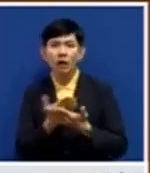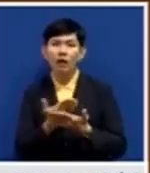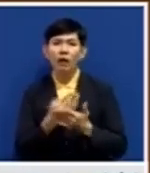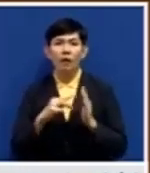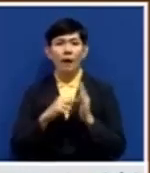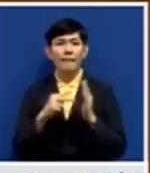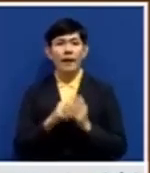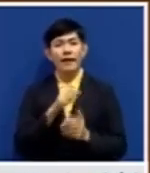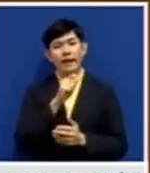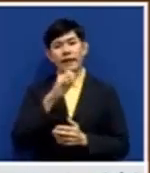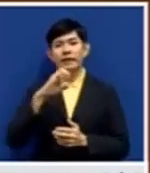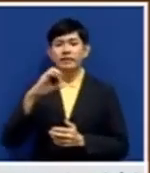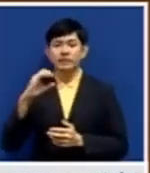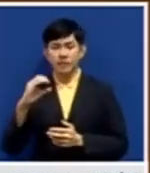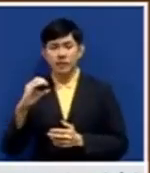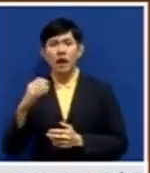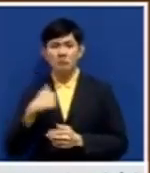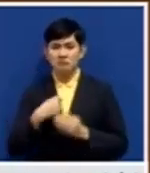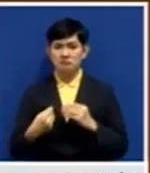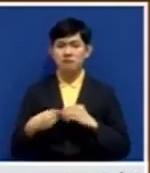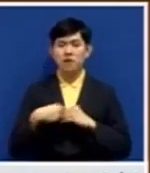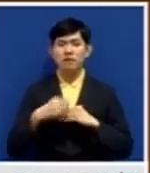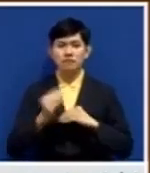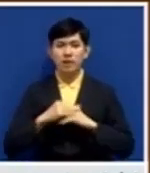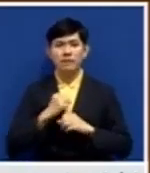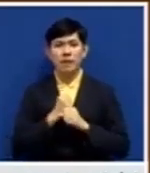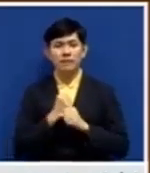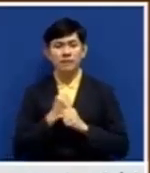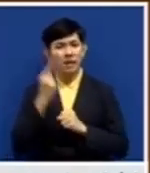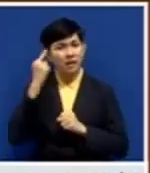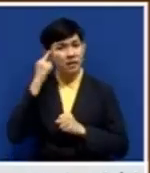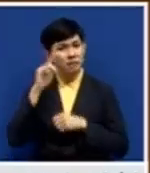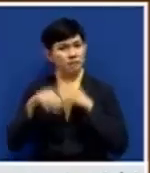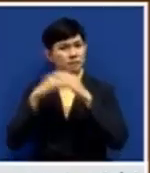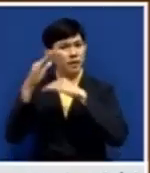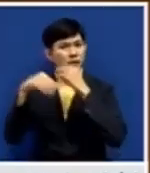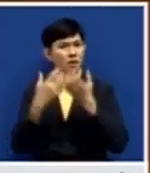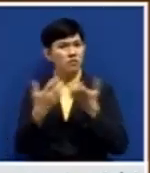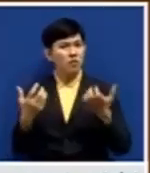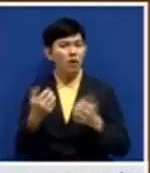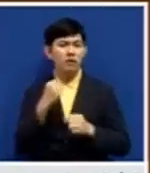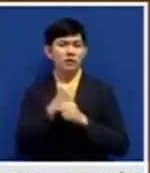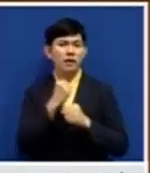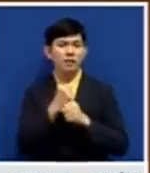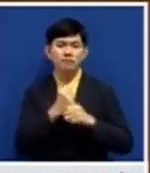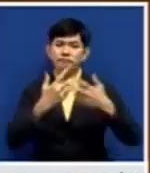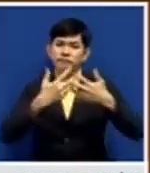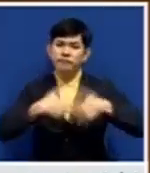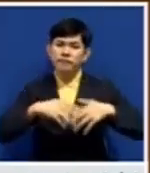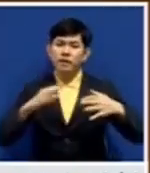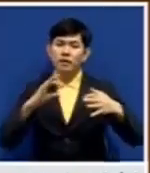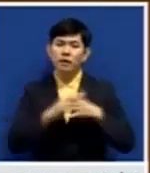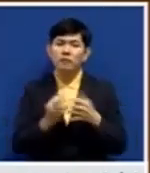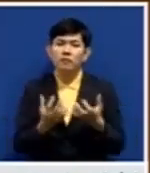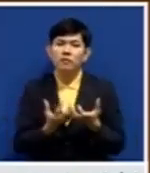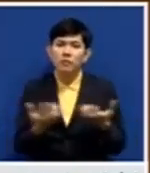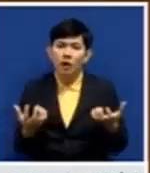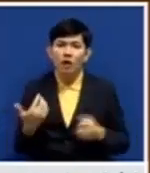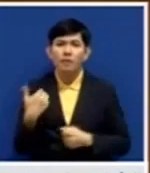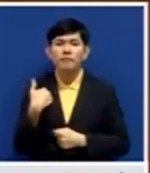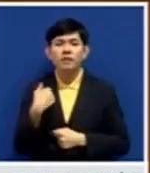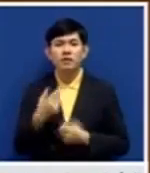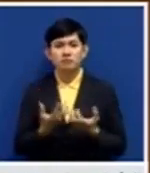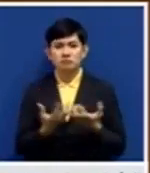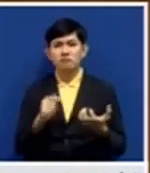เกิดขึ้นมาพยายามทำให้เป็นเบ้าหลองการนำเข้าส่งออกและเป็นแหล่งผลิตสินค้าที่มันมี